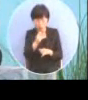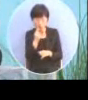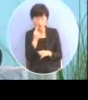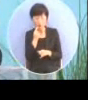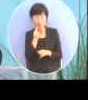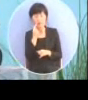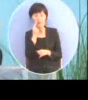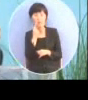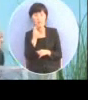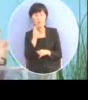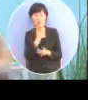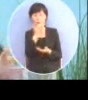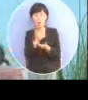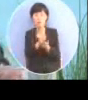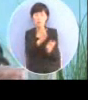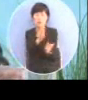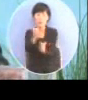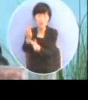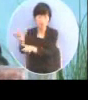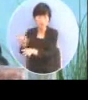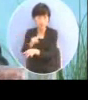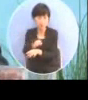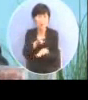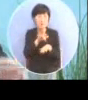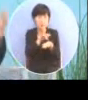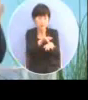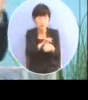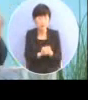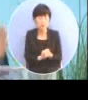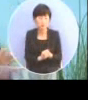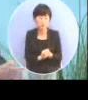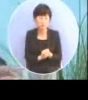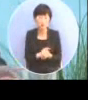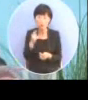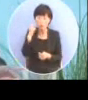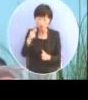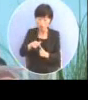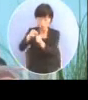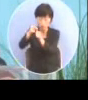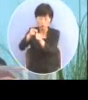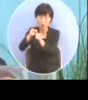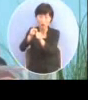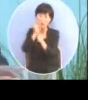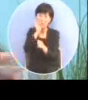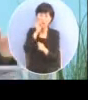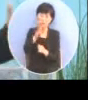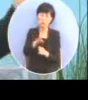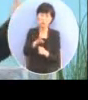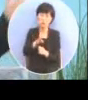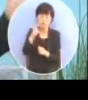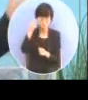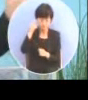Nó lừa dối cho mọi người nhìn thấy thế gian là một cái gì đó rất mạnh mẽ. Nó nói rằng không được cứu rỗi.